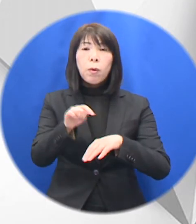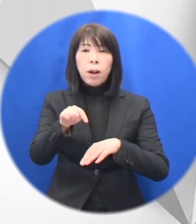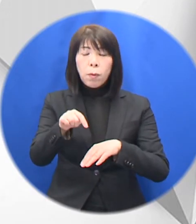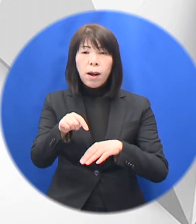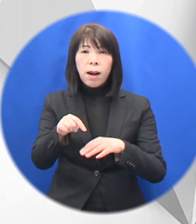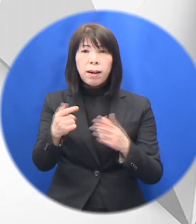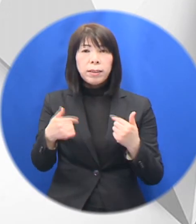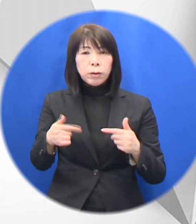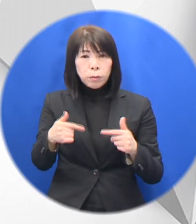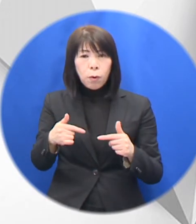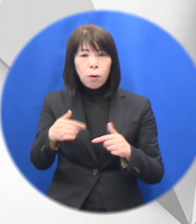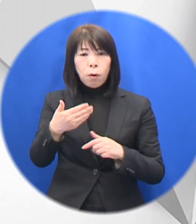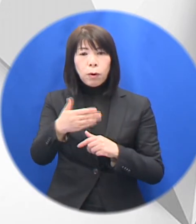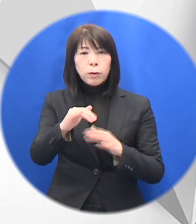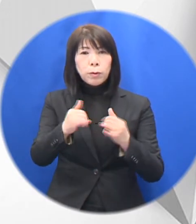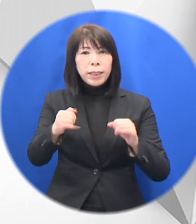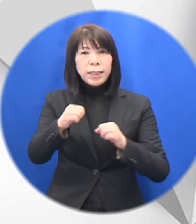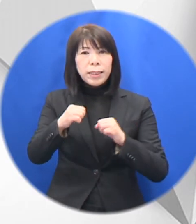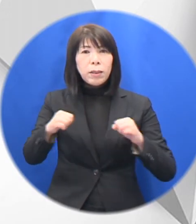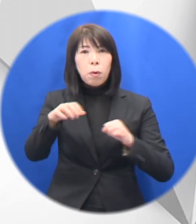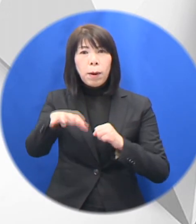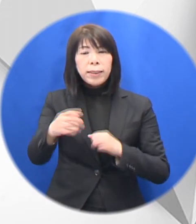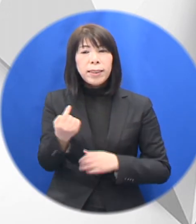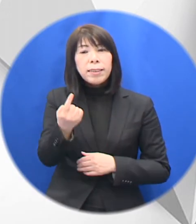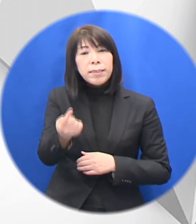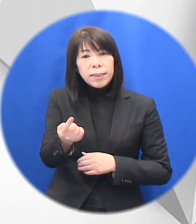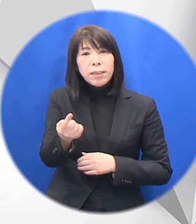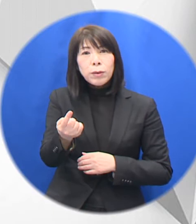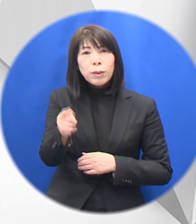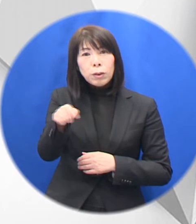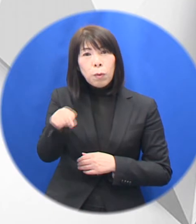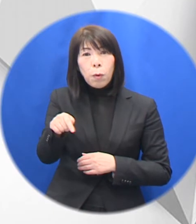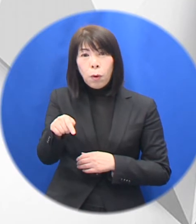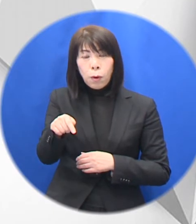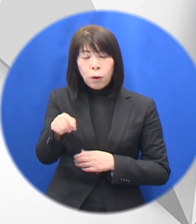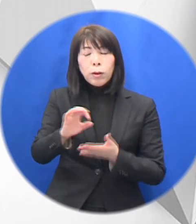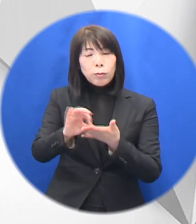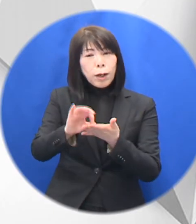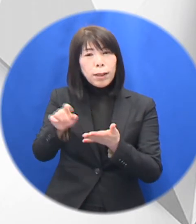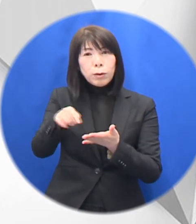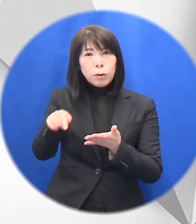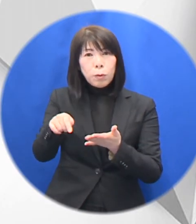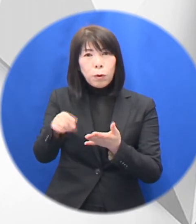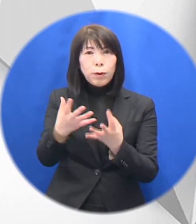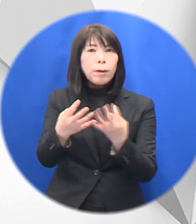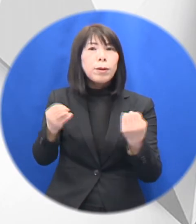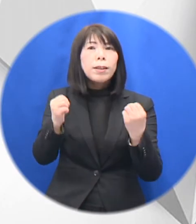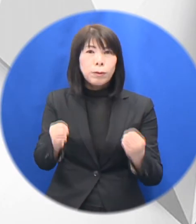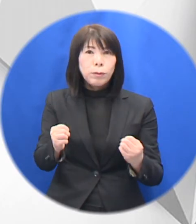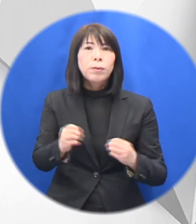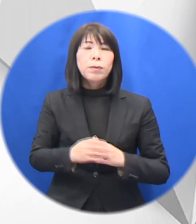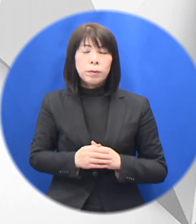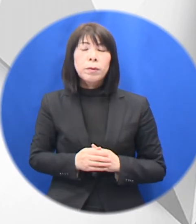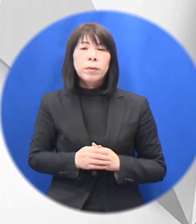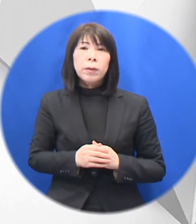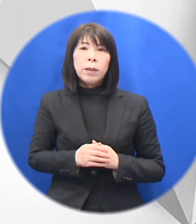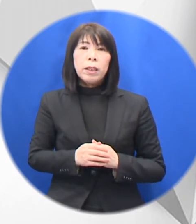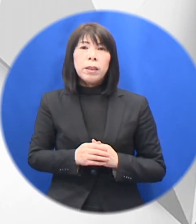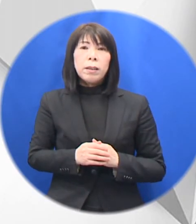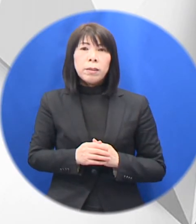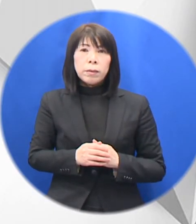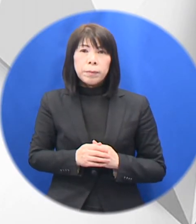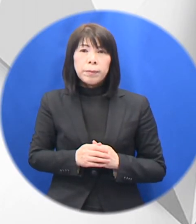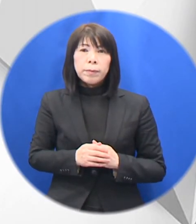組広場、随分と親しんでいる方、いらっしゃいますけども、ご利用者かなりいらっしゃいますので、そう